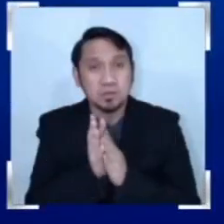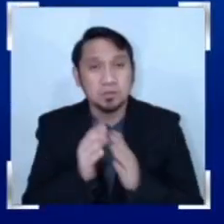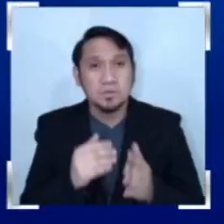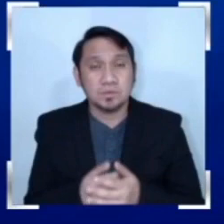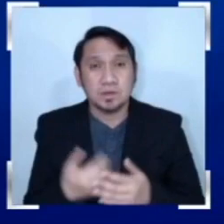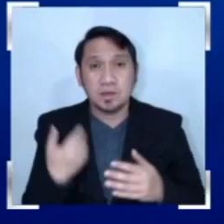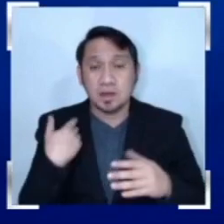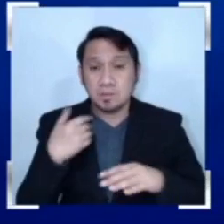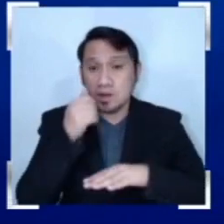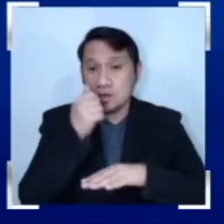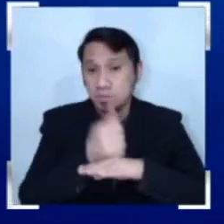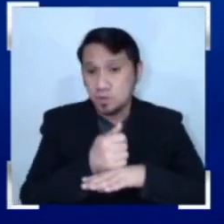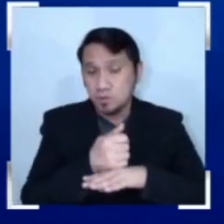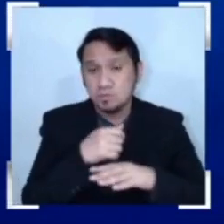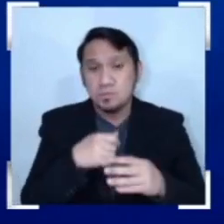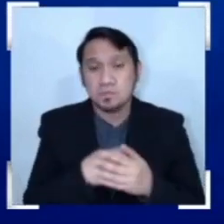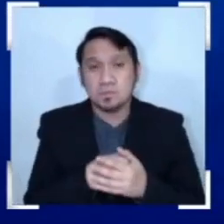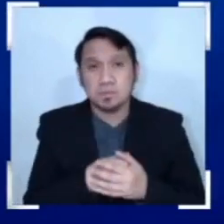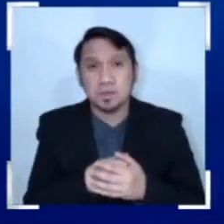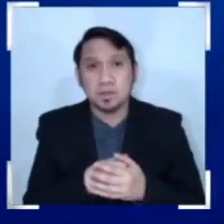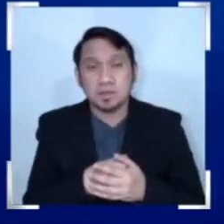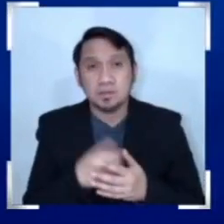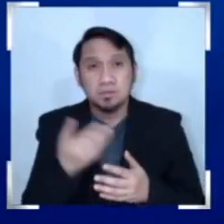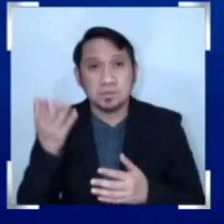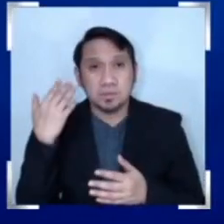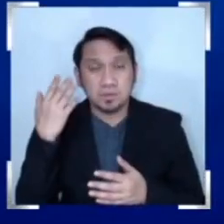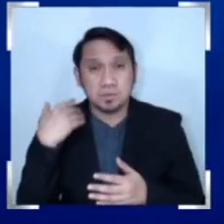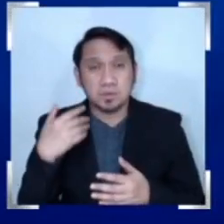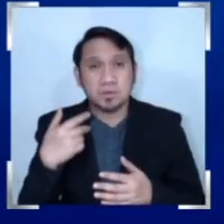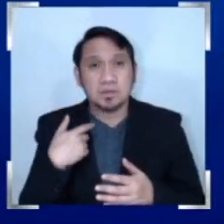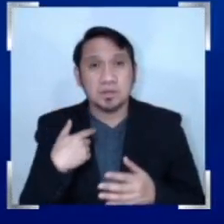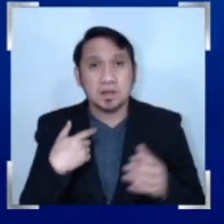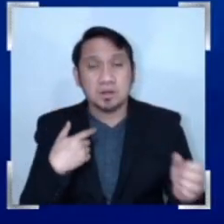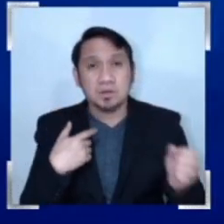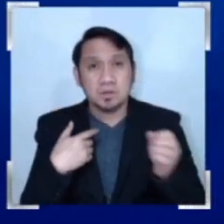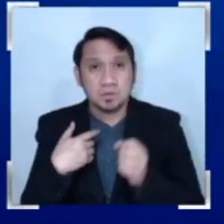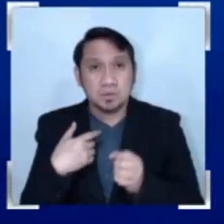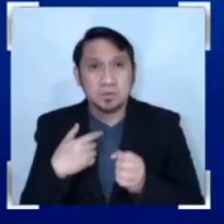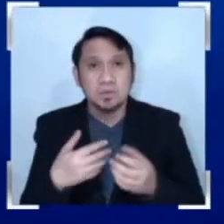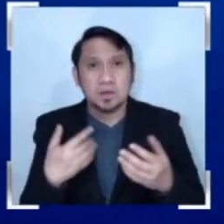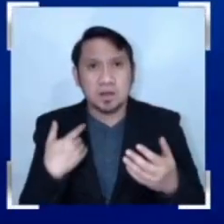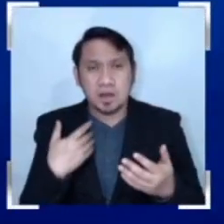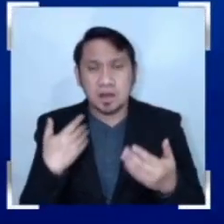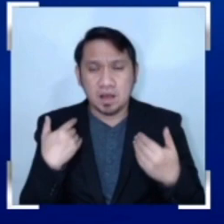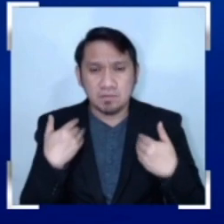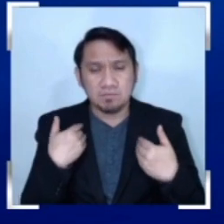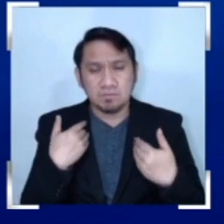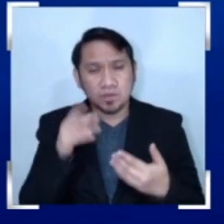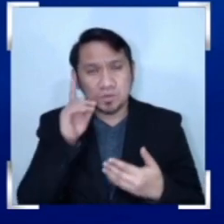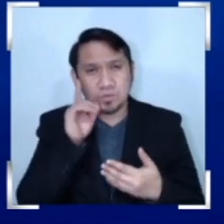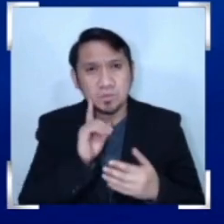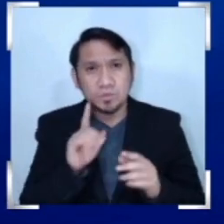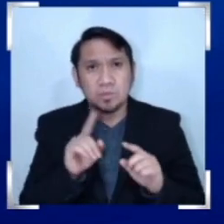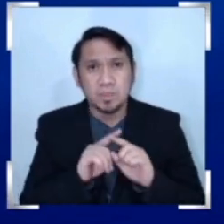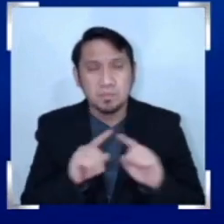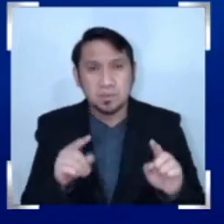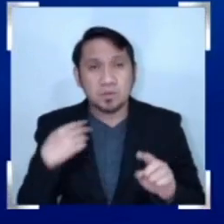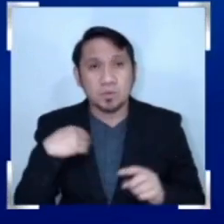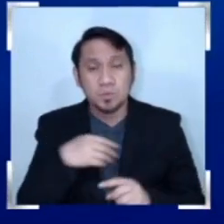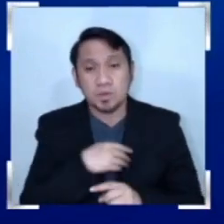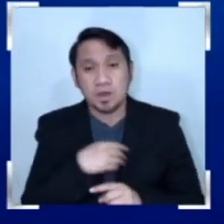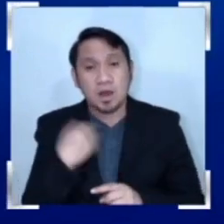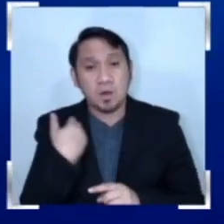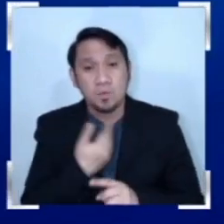ng mga politiko po yung ina-appoint, no? Naging maayos din naman, ano? Pero sa tingin namin, mas mabuti po,